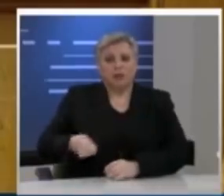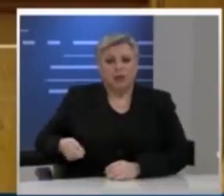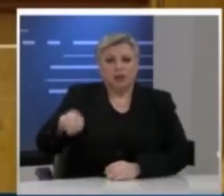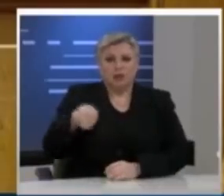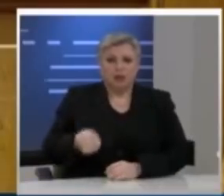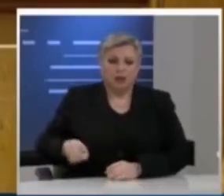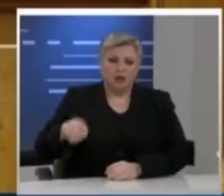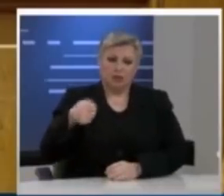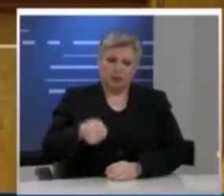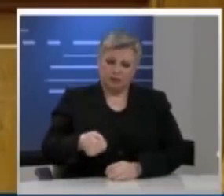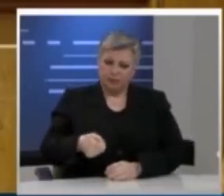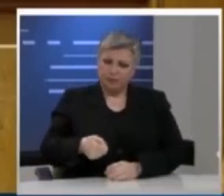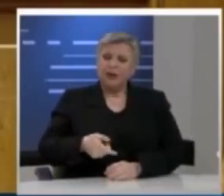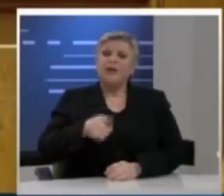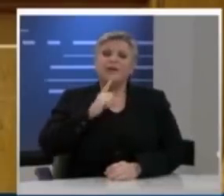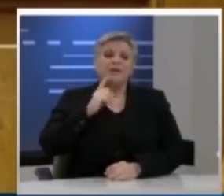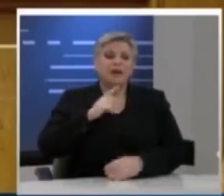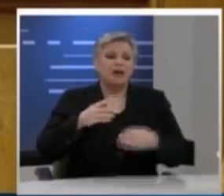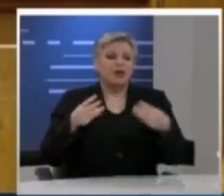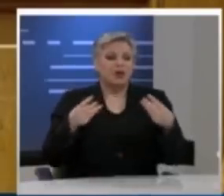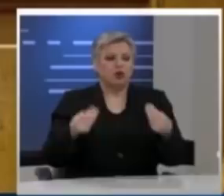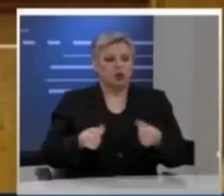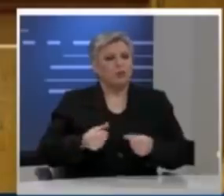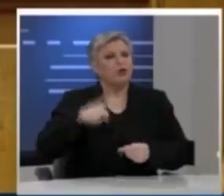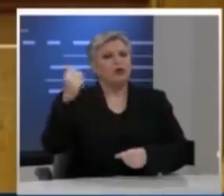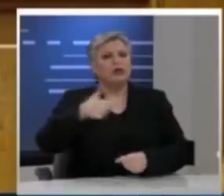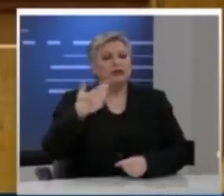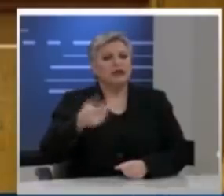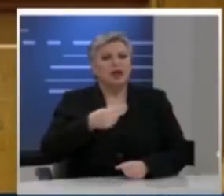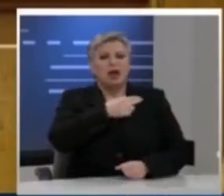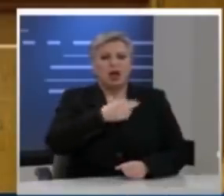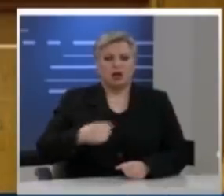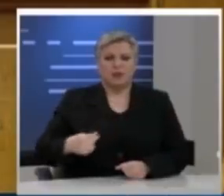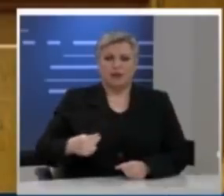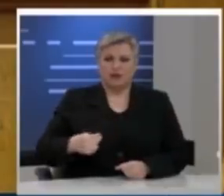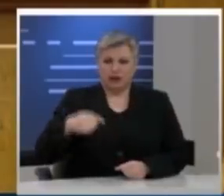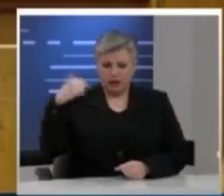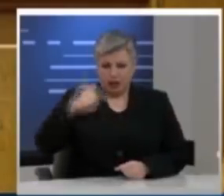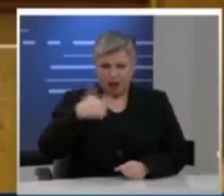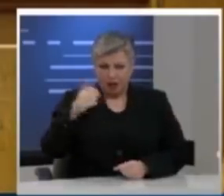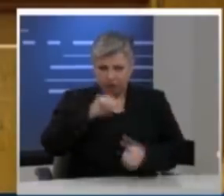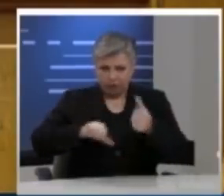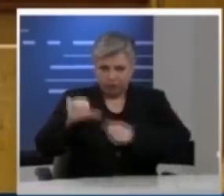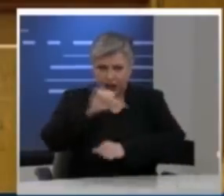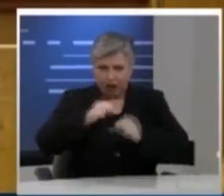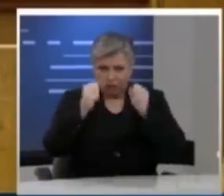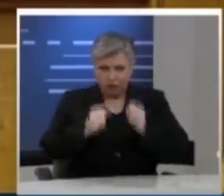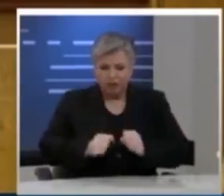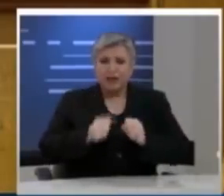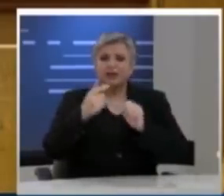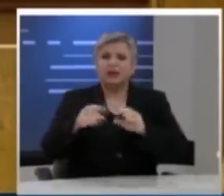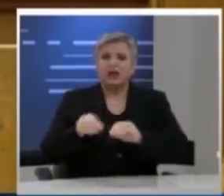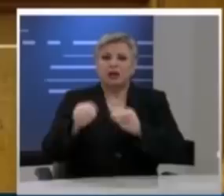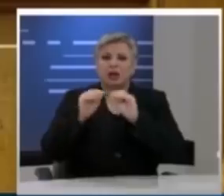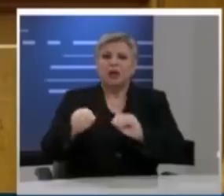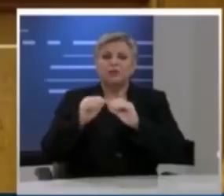εκπαιδευτικοί δεν θέλουν να είναι τροχονόμοι επιδόσεων σε ένα σχολείο φροντιστήριο αρένα αλλά